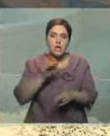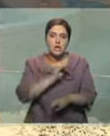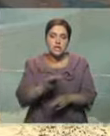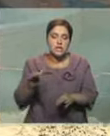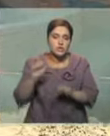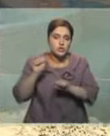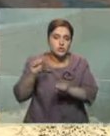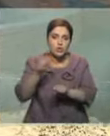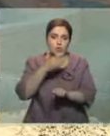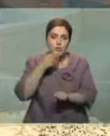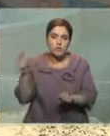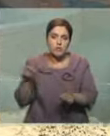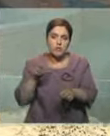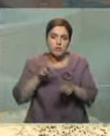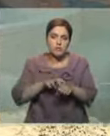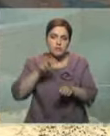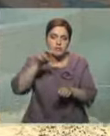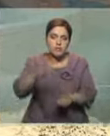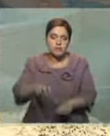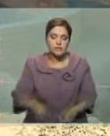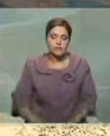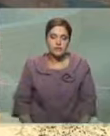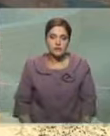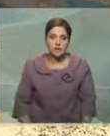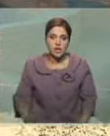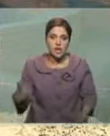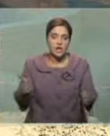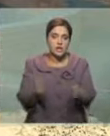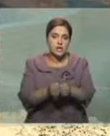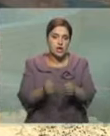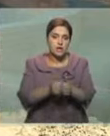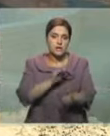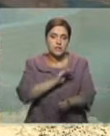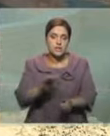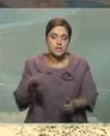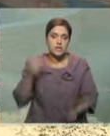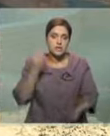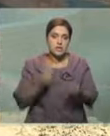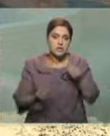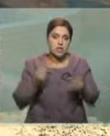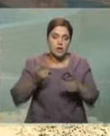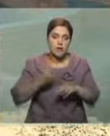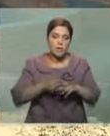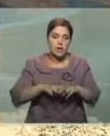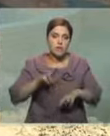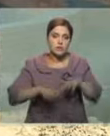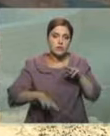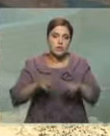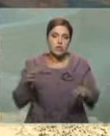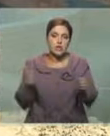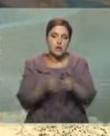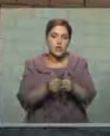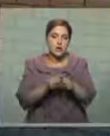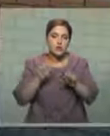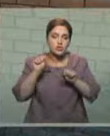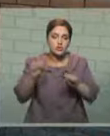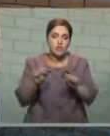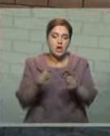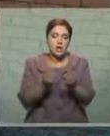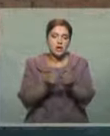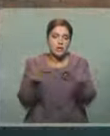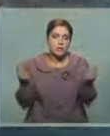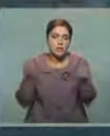жильцы дома. Вот детская площадка и вот стройка, ну буквально, ну сколько, вот 3-4, ну пусть 5 метров, вот. Оно не загорожено, ничего.